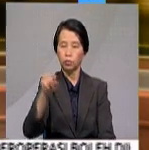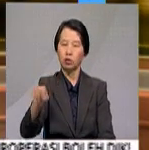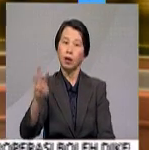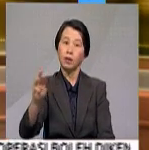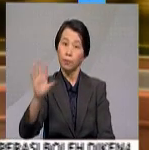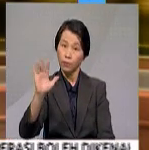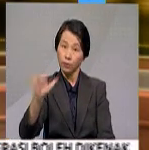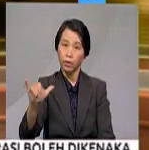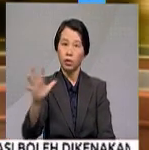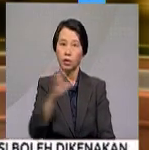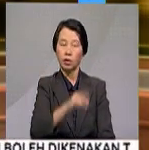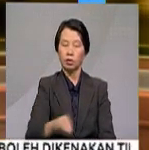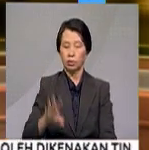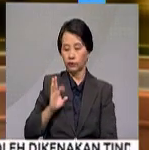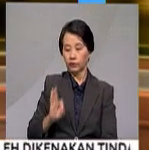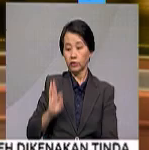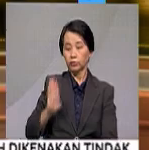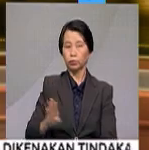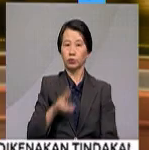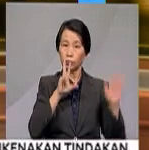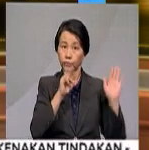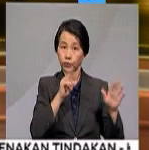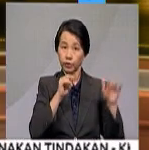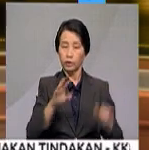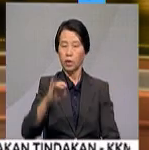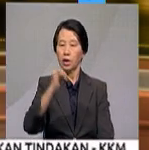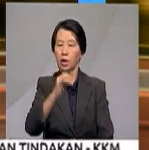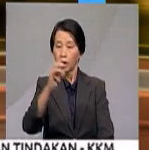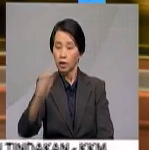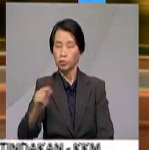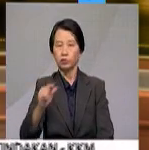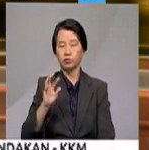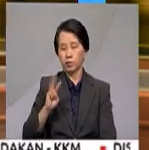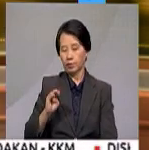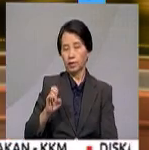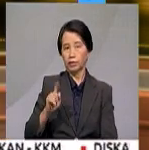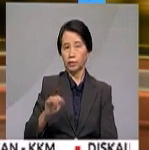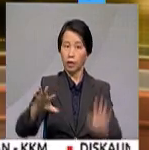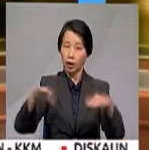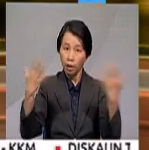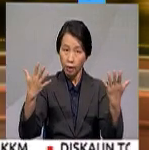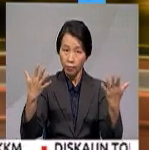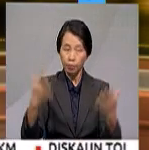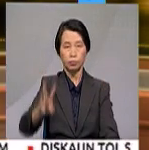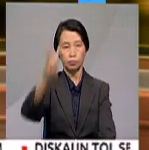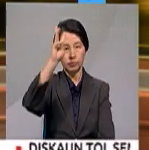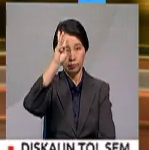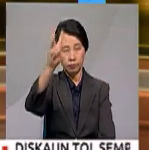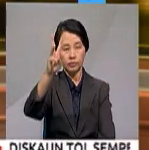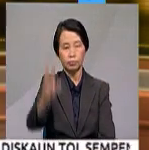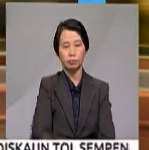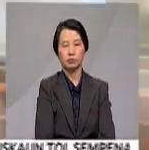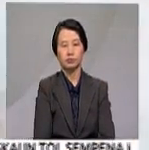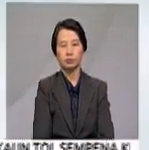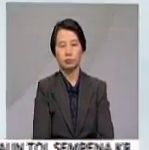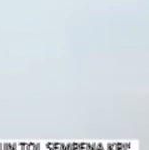www.met.gov.my dan juga di Facebook, Twitter dan Instagram rasmi Map Malaysia. Sekian dari saya, Farah Halim. Assalamualaikum.